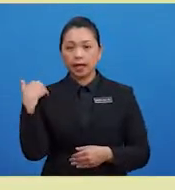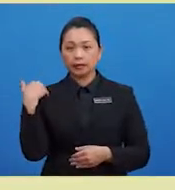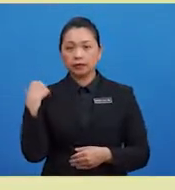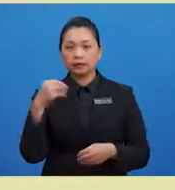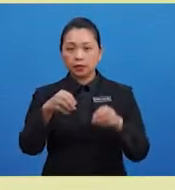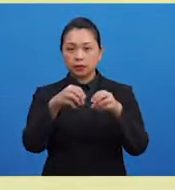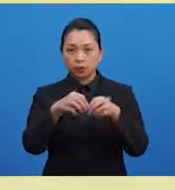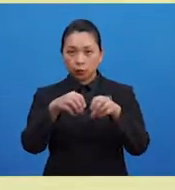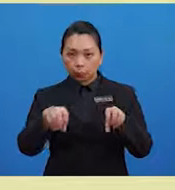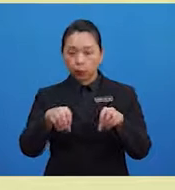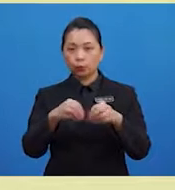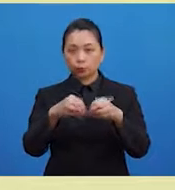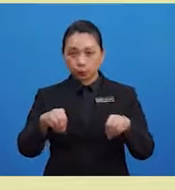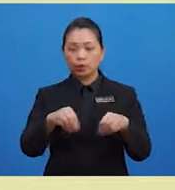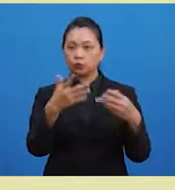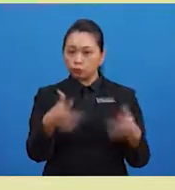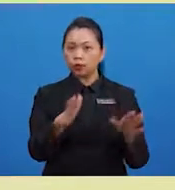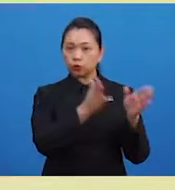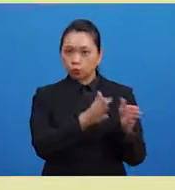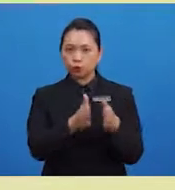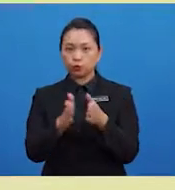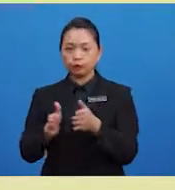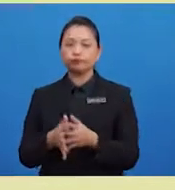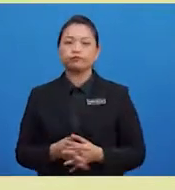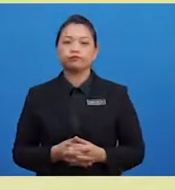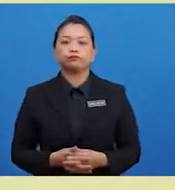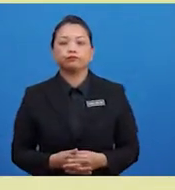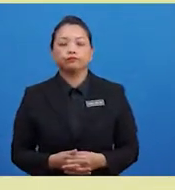telah disusun pada setter troli di dalam setter.